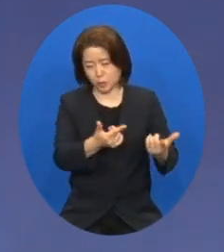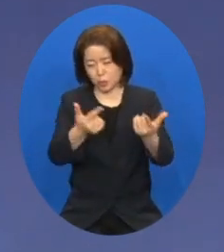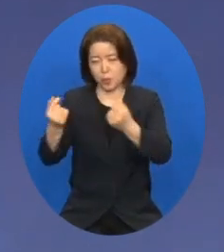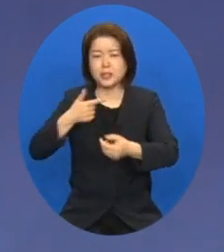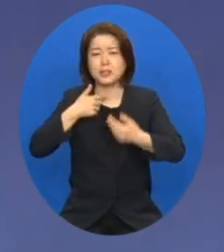것입니다